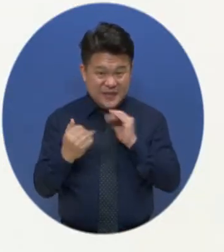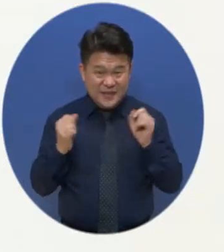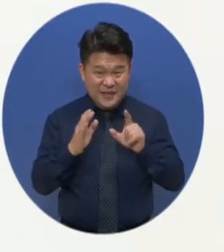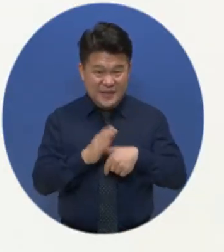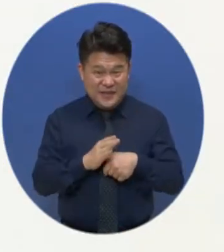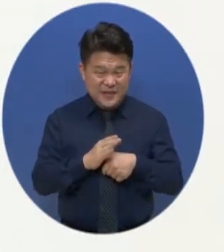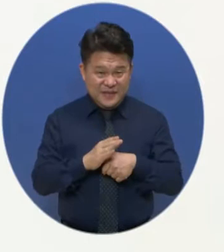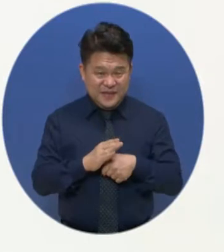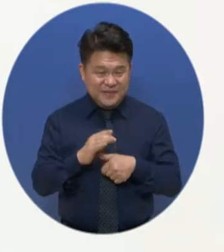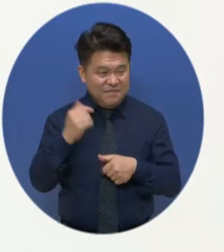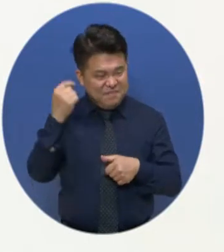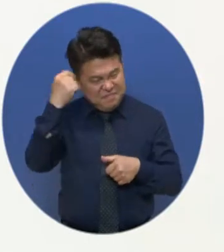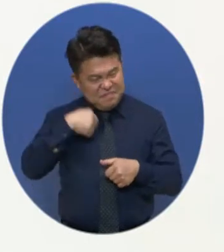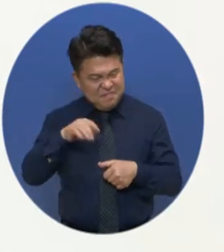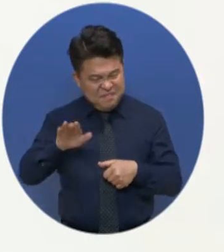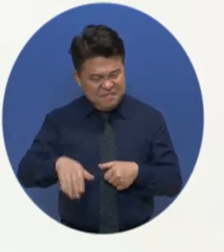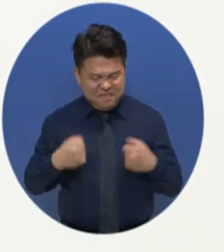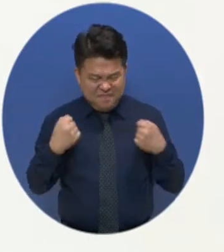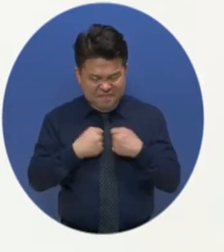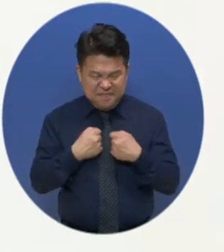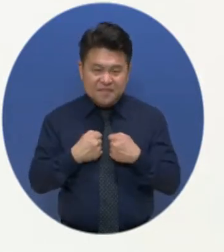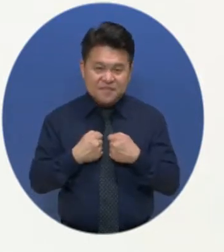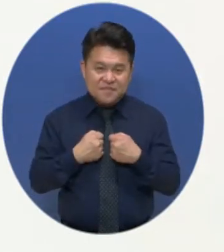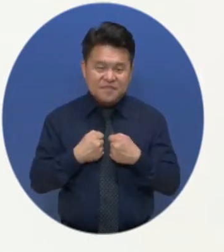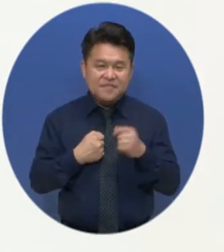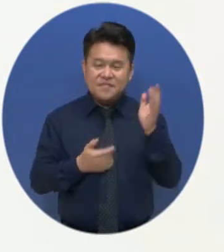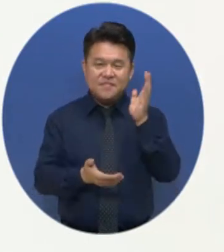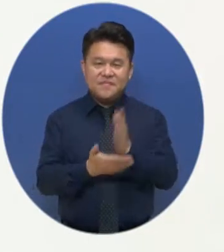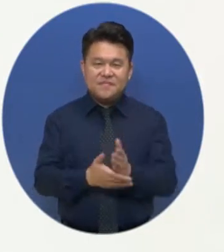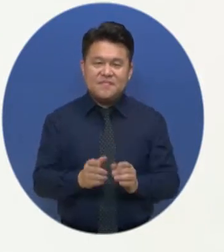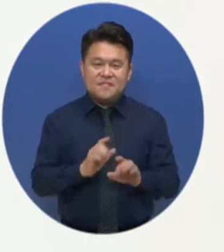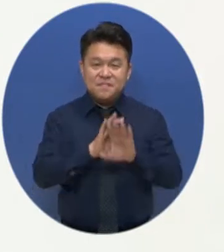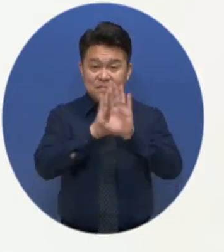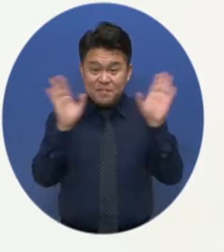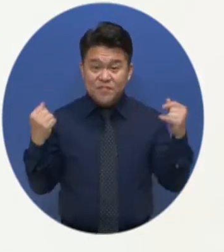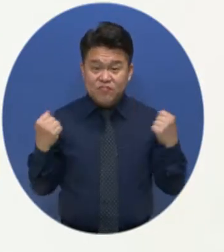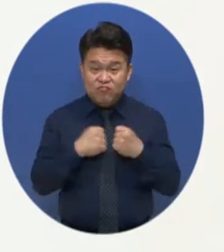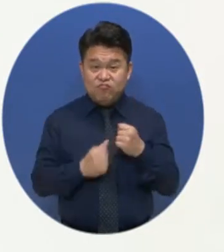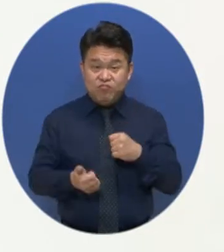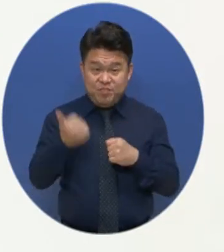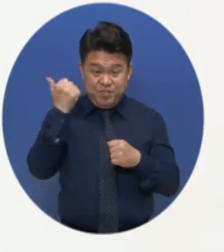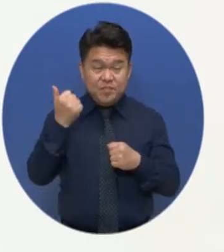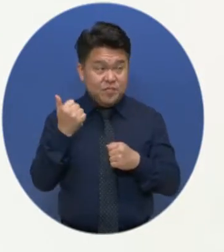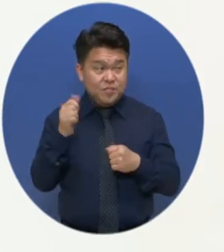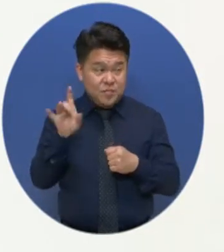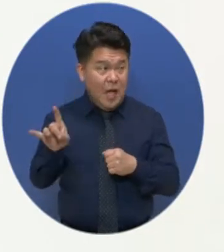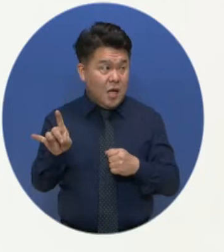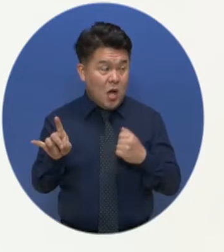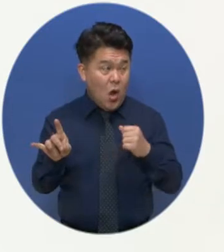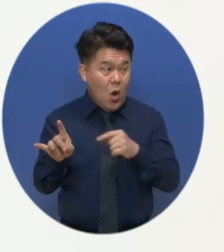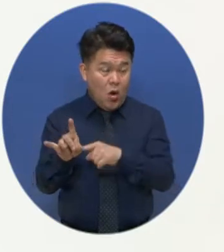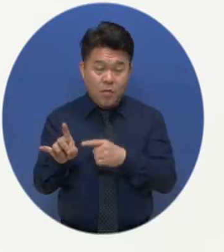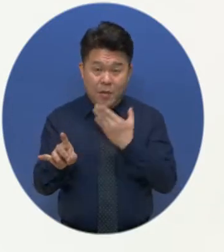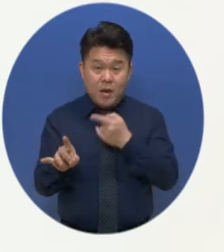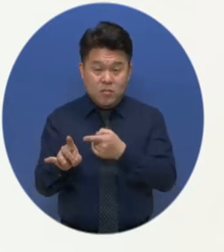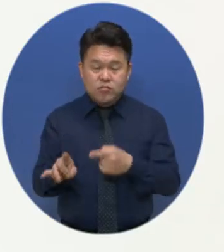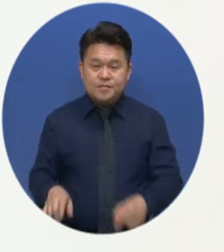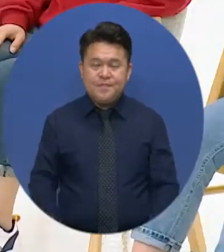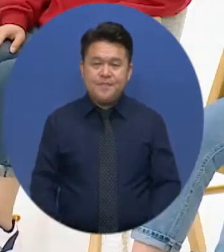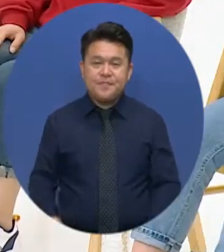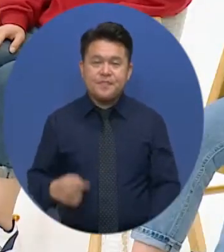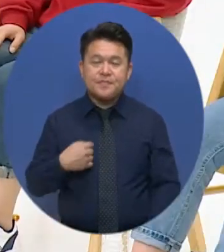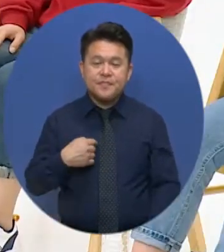톤 다운돼서 입어야지라고 생각하시는 것보다는 밝은 컬러가 더 잘 어울리시는 분일 수도 있거든요.